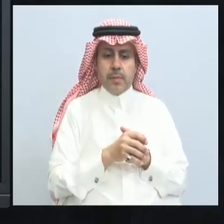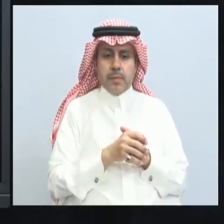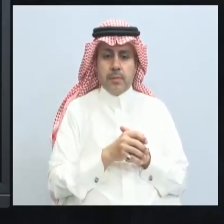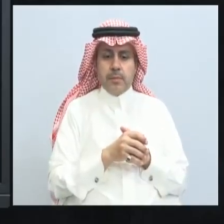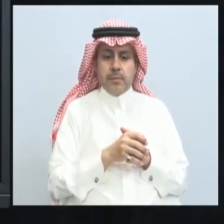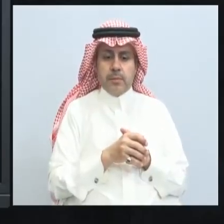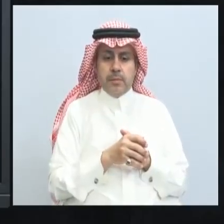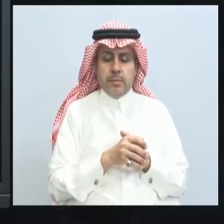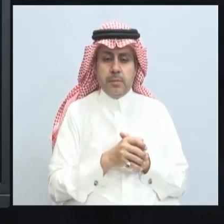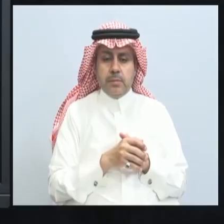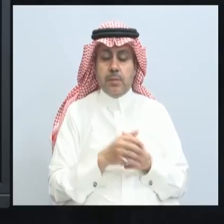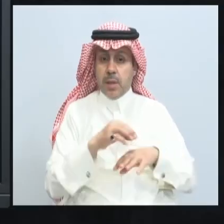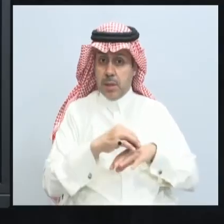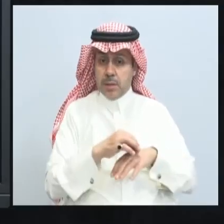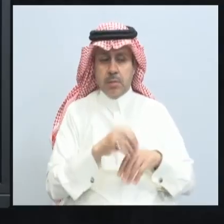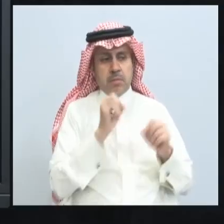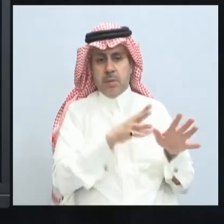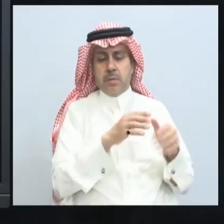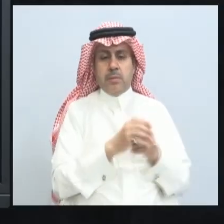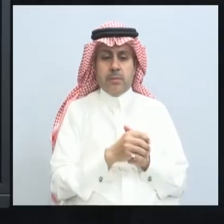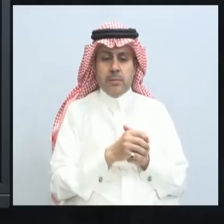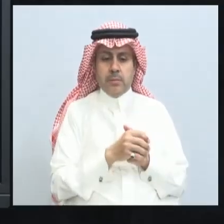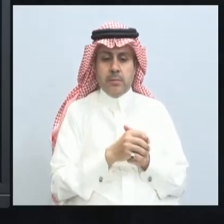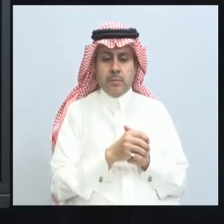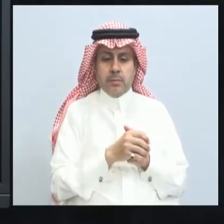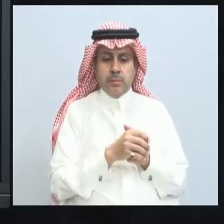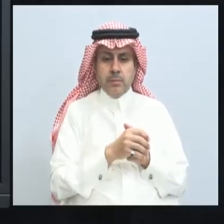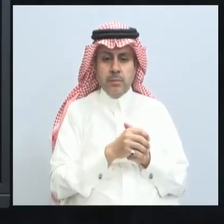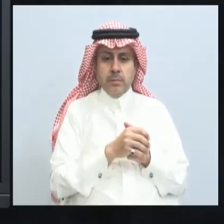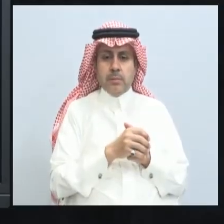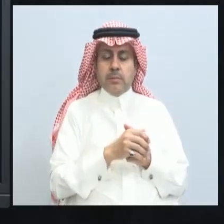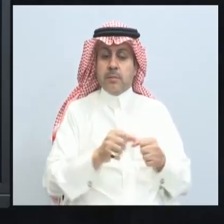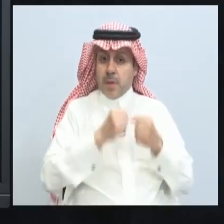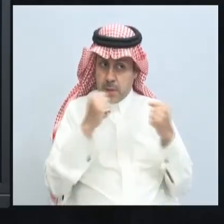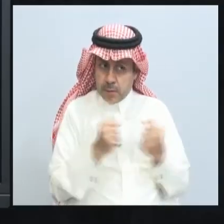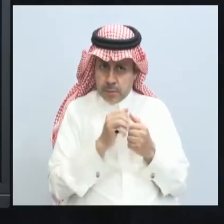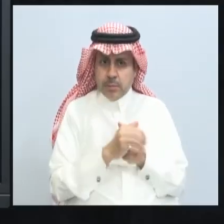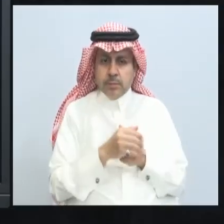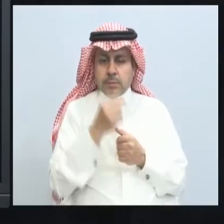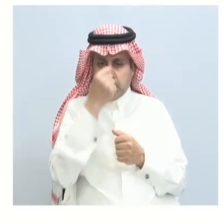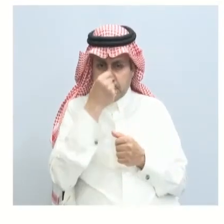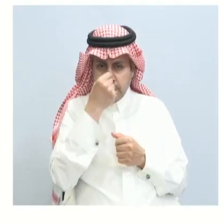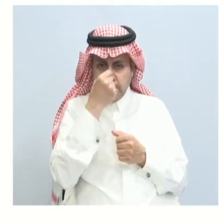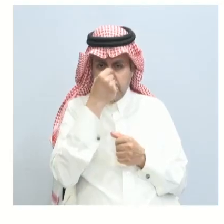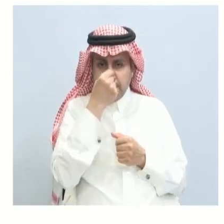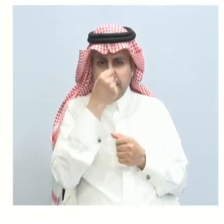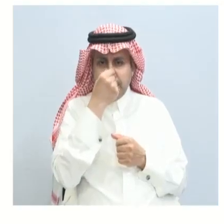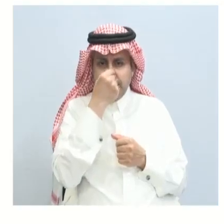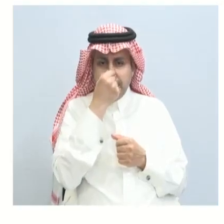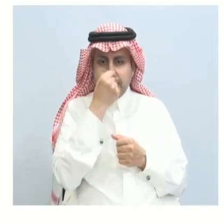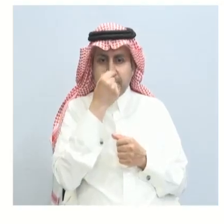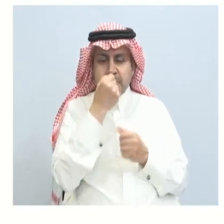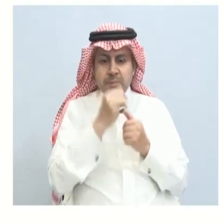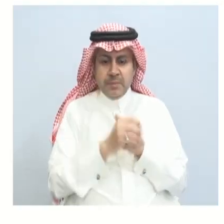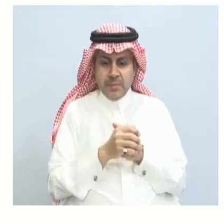فائده فلهذا الناس تبغضه وتكر ان تجالسه لهذا نحذر من هذه الصفه ولا نتصف ولا نتصف